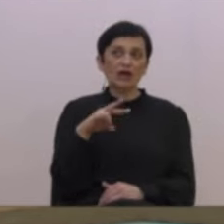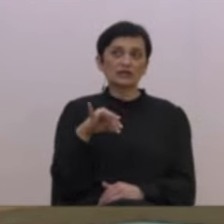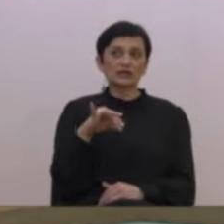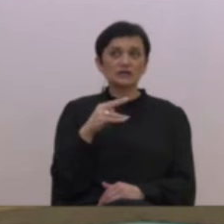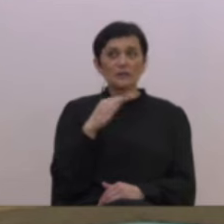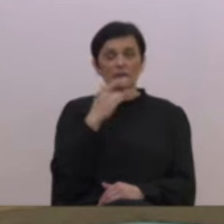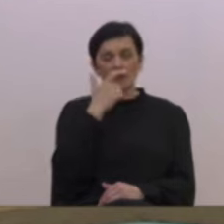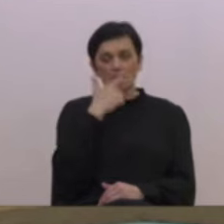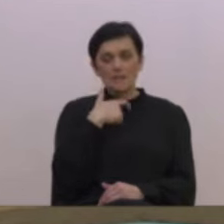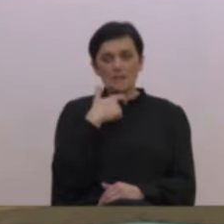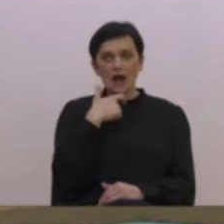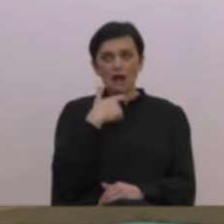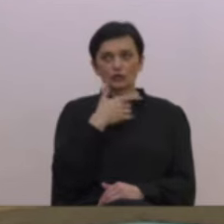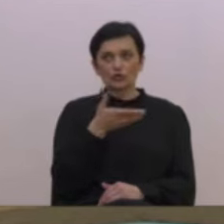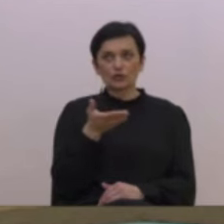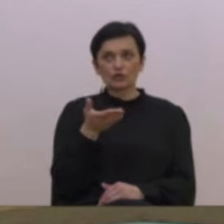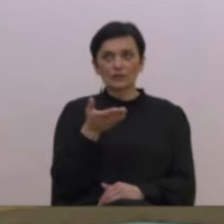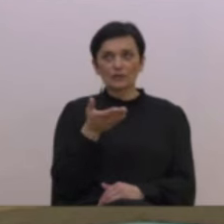Batonebo.